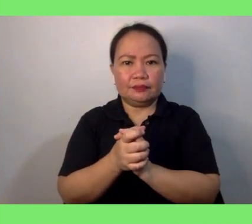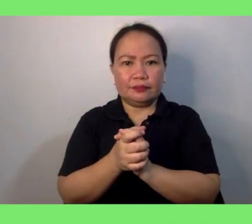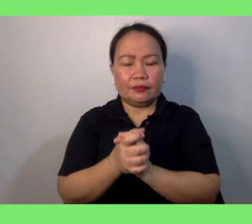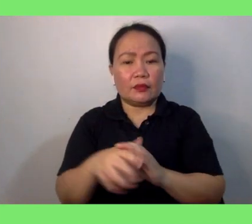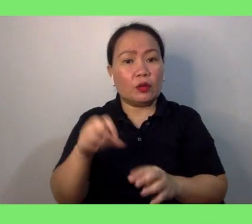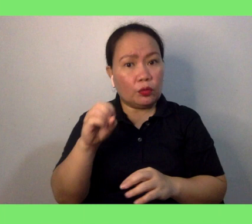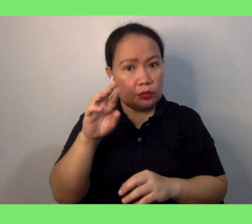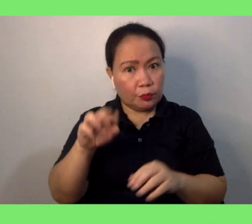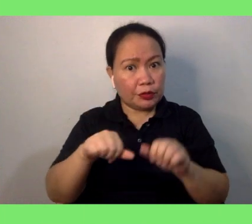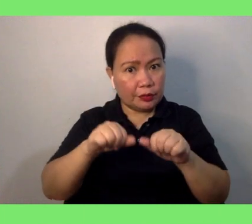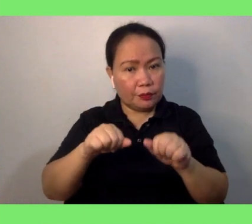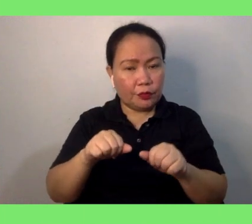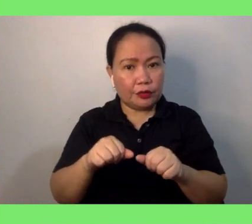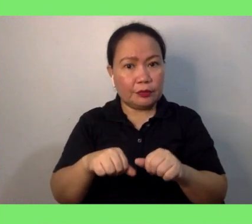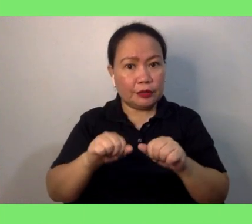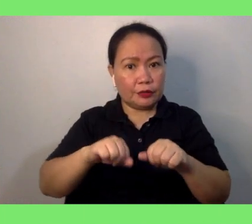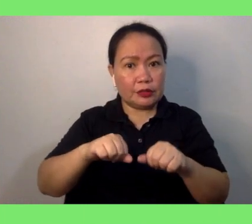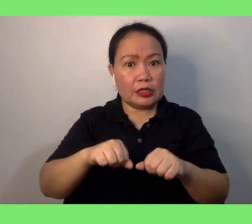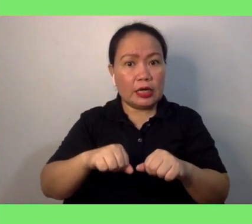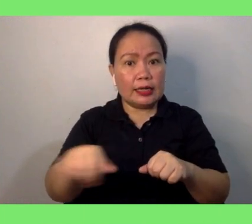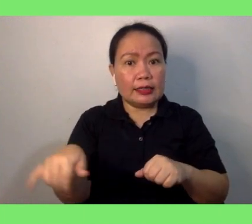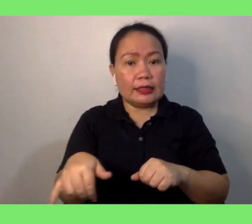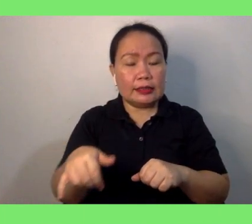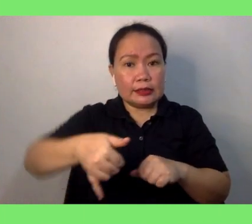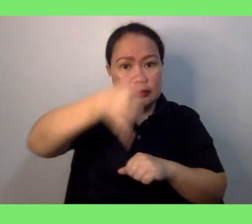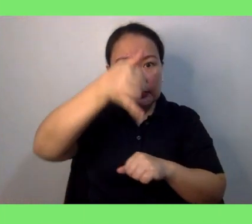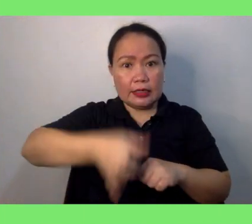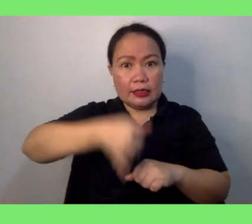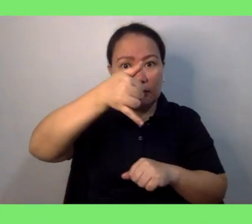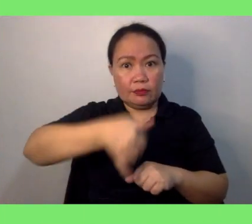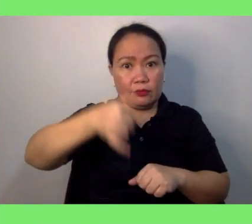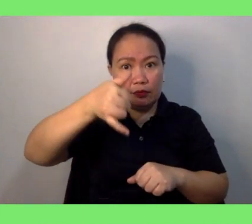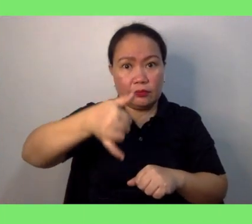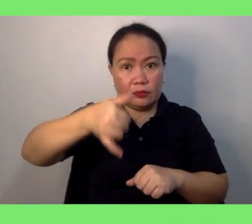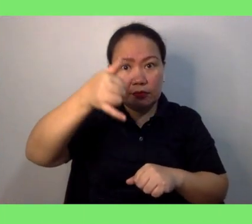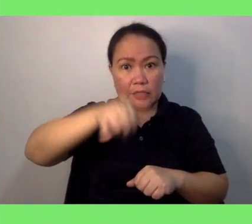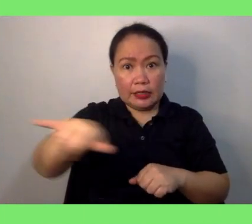same side interior angle. So, dapat, kung ano yung